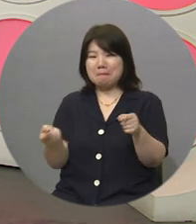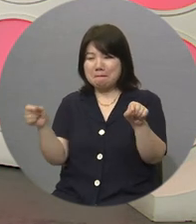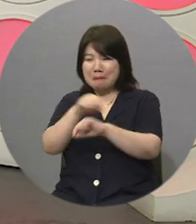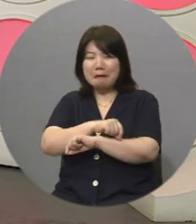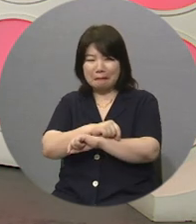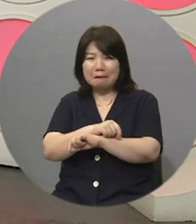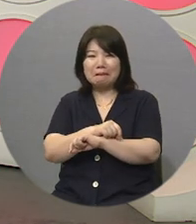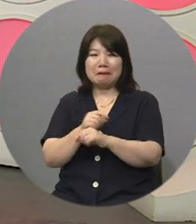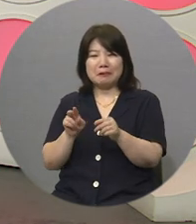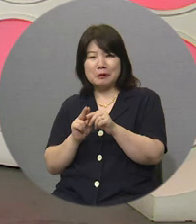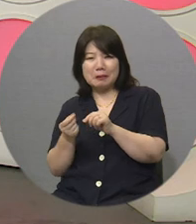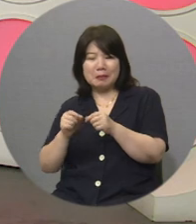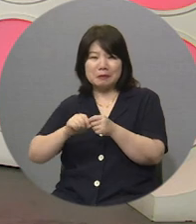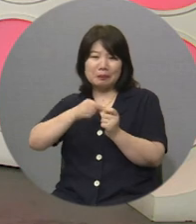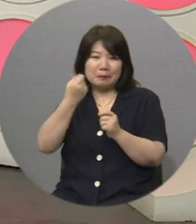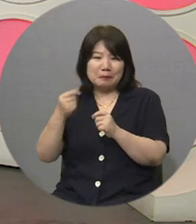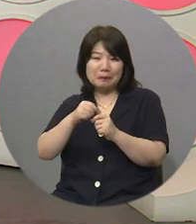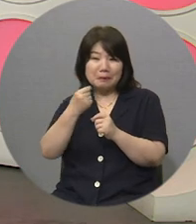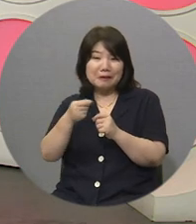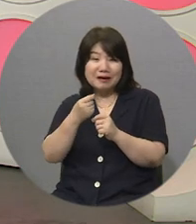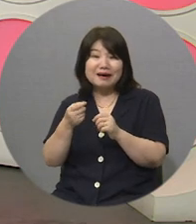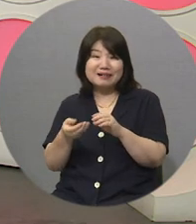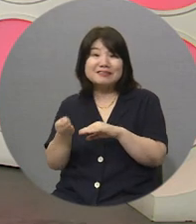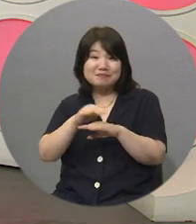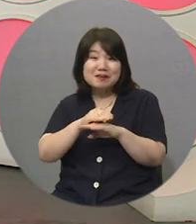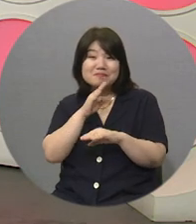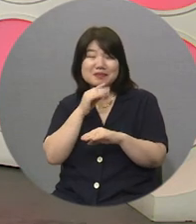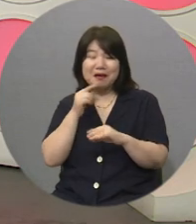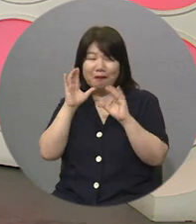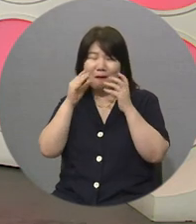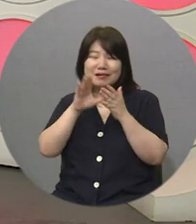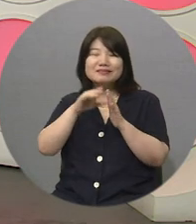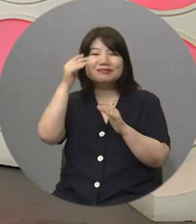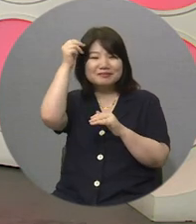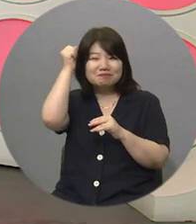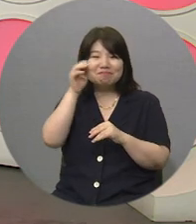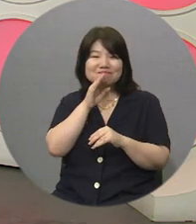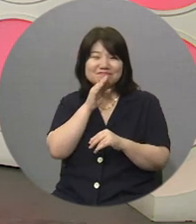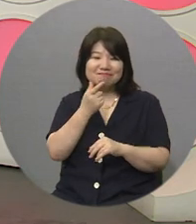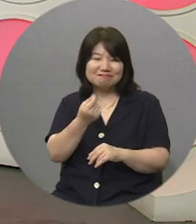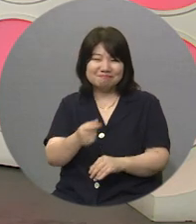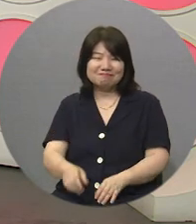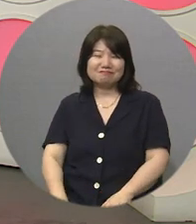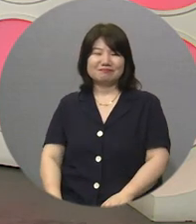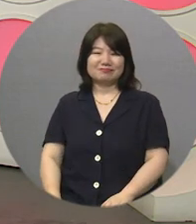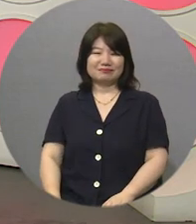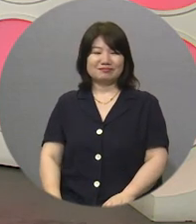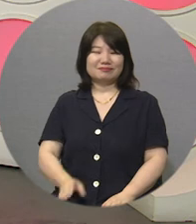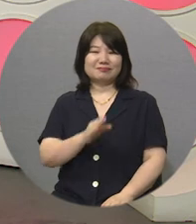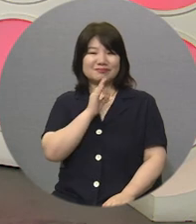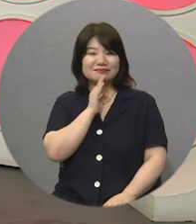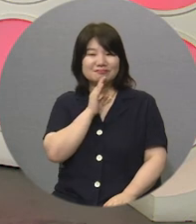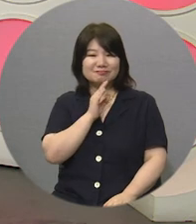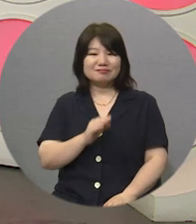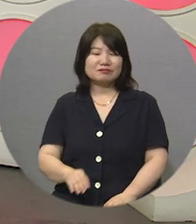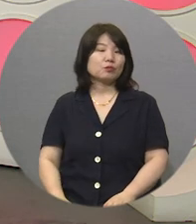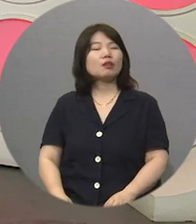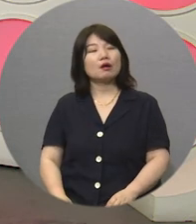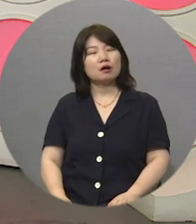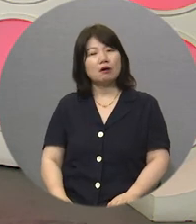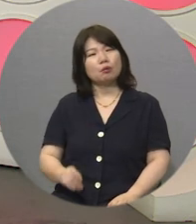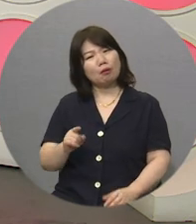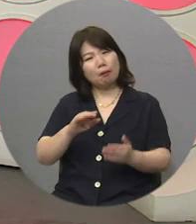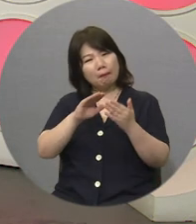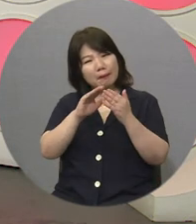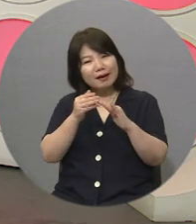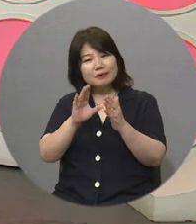신는다고. 이쪽 꼬매서 네, 신고. 그렇죠. 네. 네. 저도 어렸을 때 그렇게 신어본 기억이 있어요. 네, 맞아요. 맞습니다. 이게 우리가